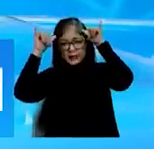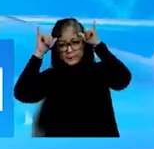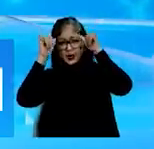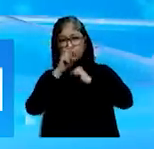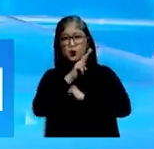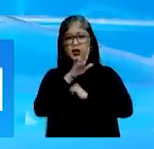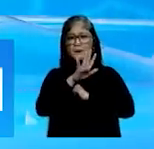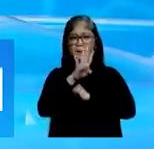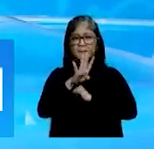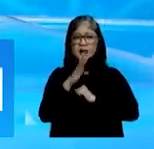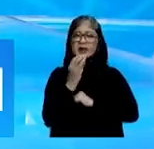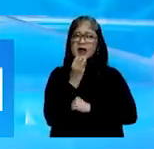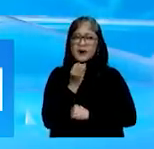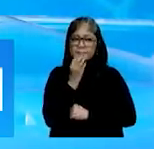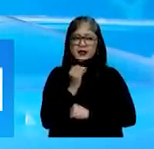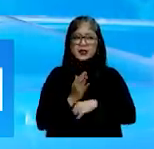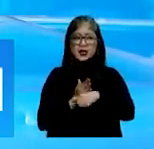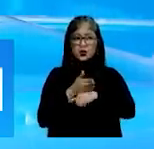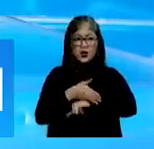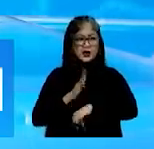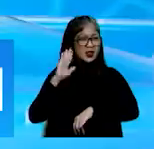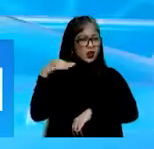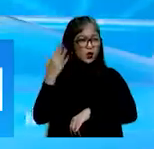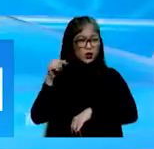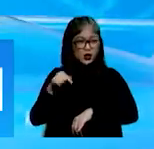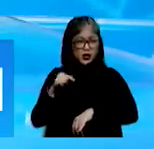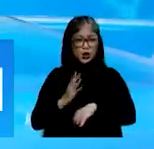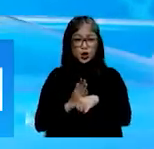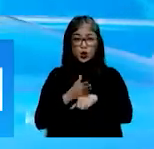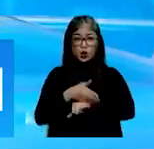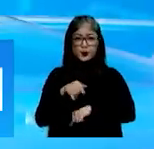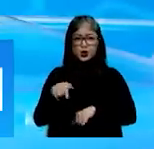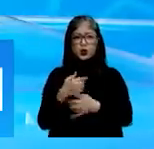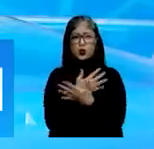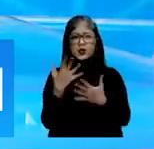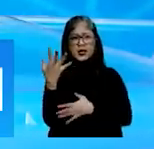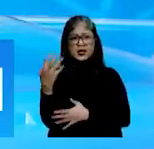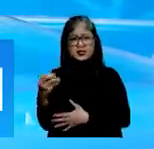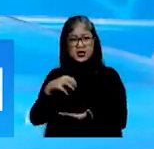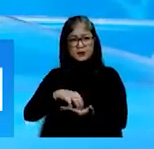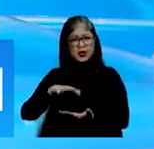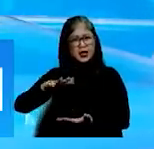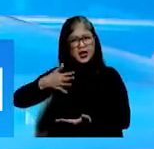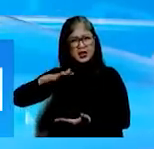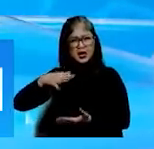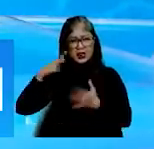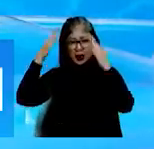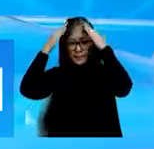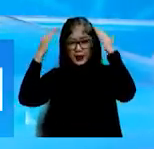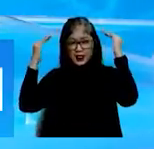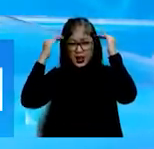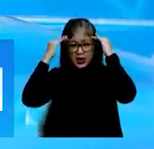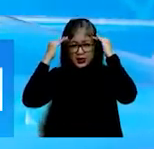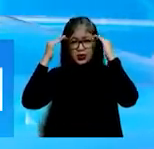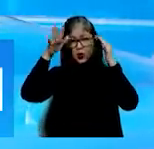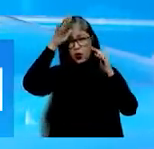dan 254 ekor kambing pada Idul Adha tahun ini. Pengurban merupakan warga dusun setempat yang rata-rata merupakan petani dan